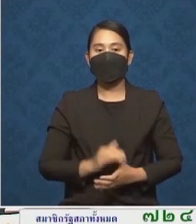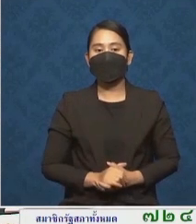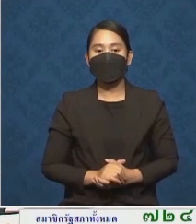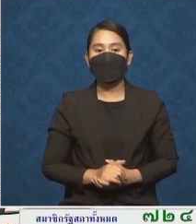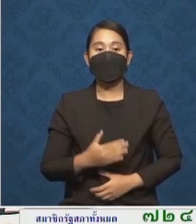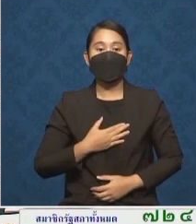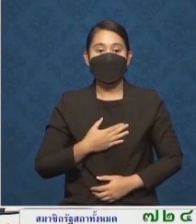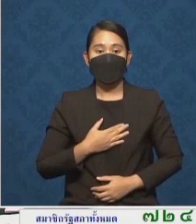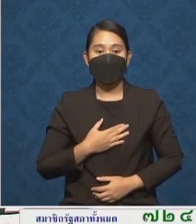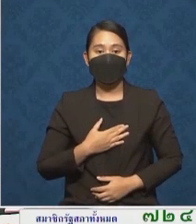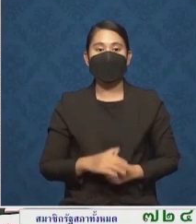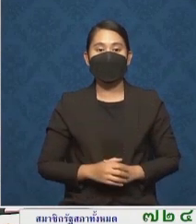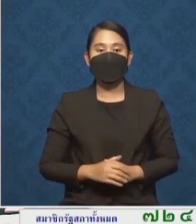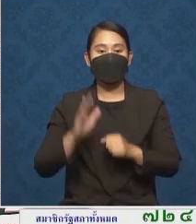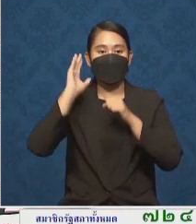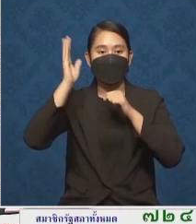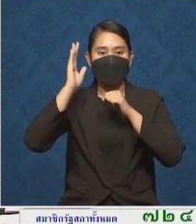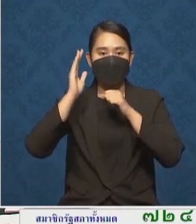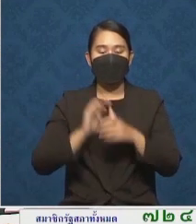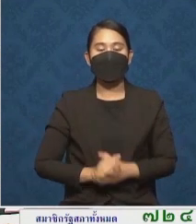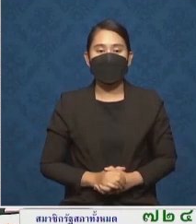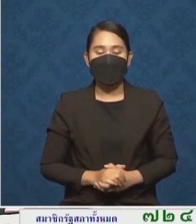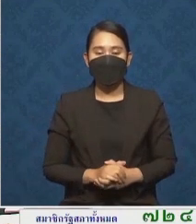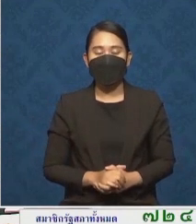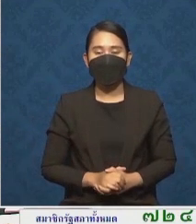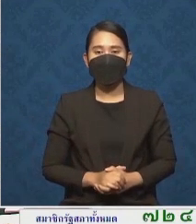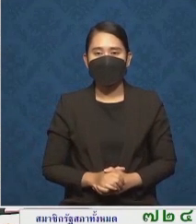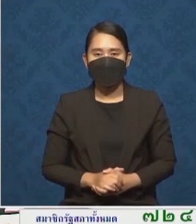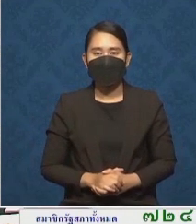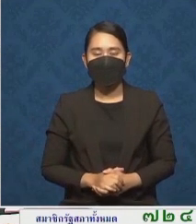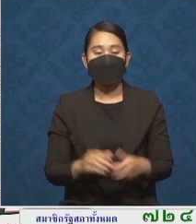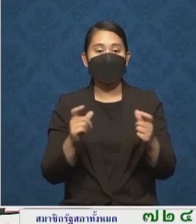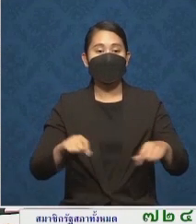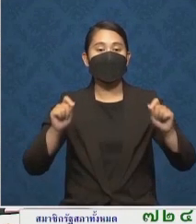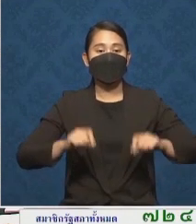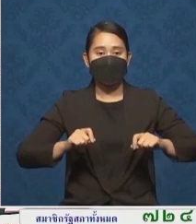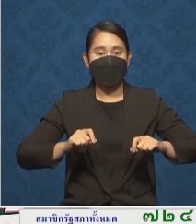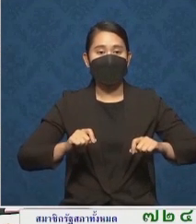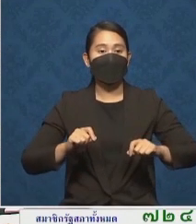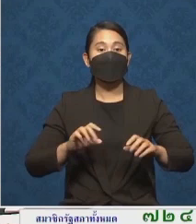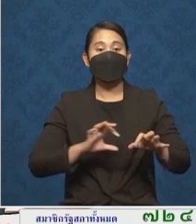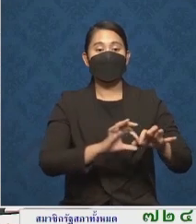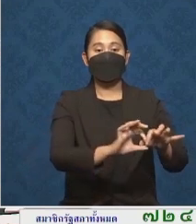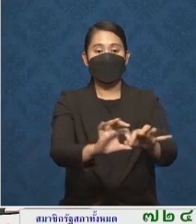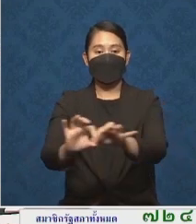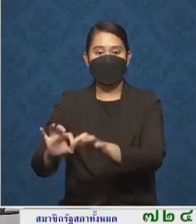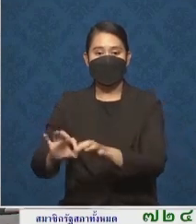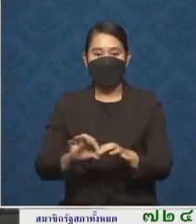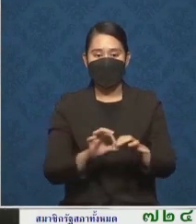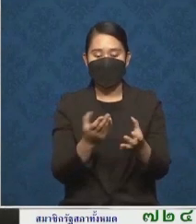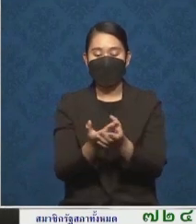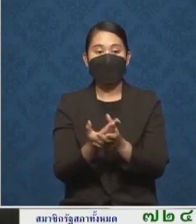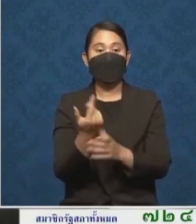สมาชิกลัทธษภาธรธานครับ พิธีสารเพื่ออนุวัติข้อมูลภูกพันชุดที่ 11